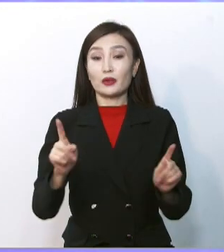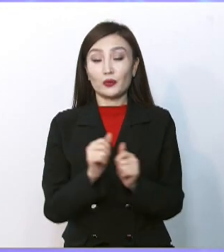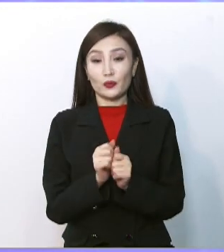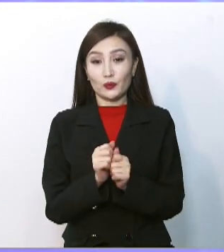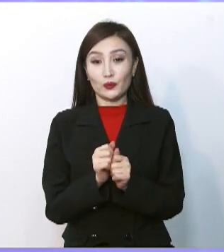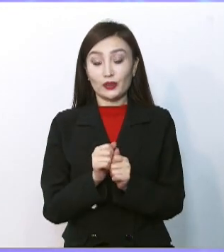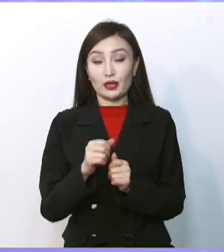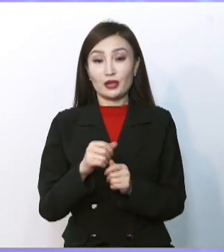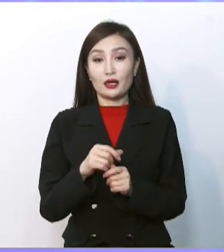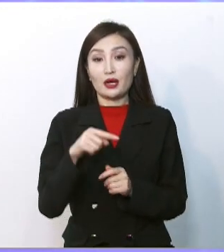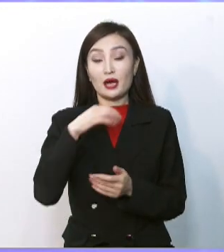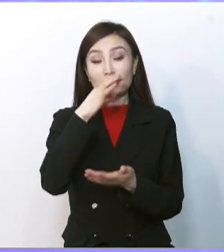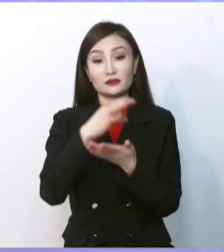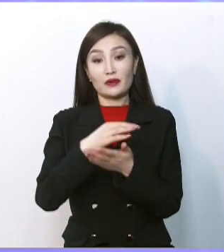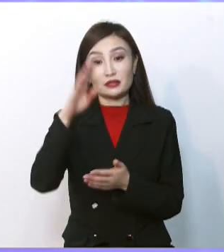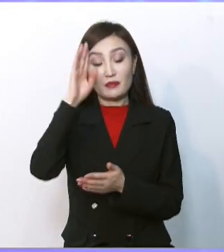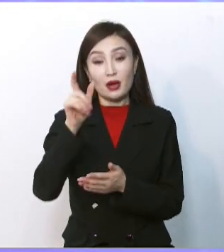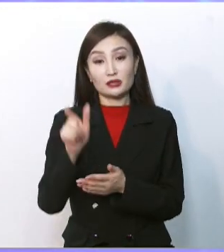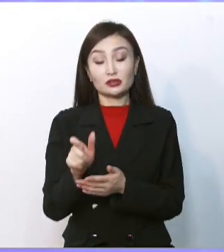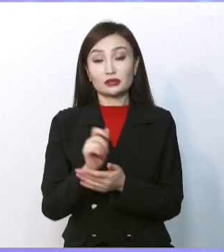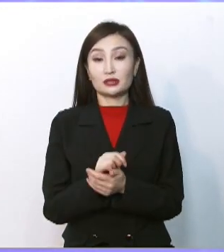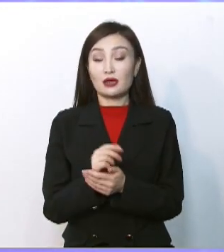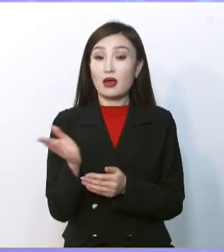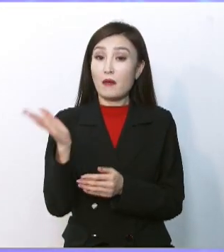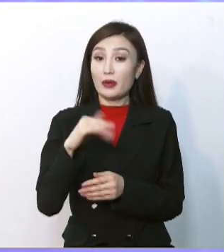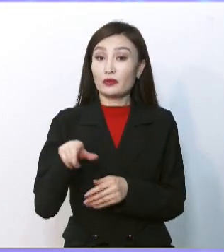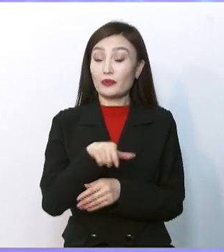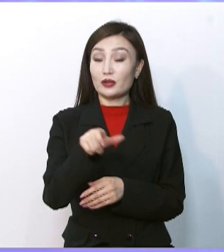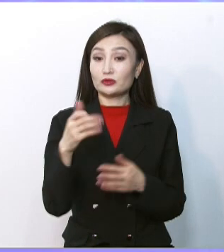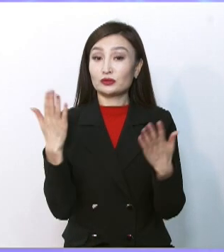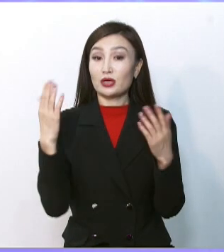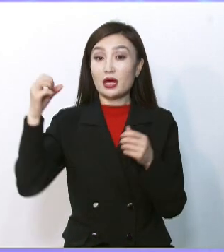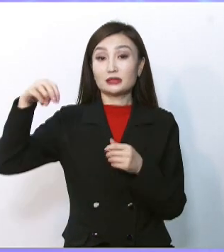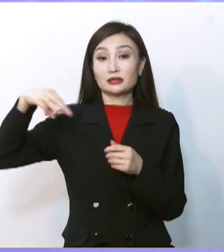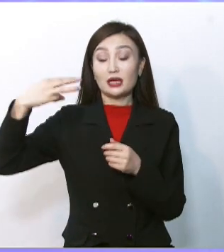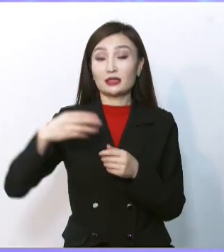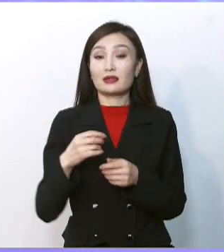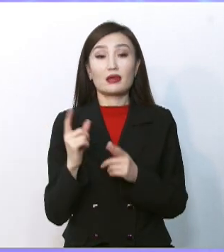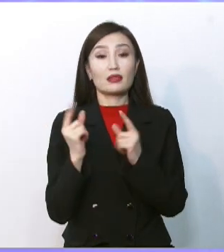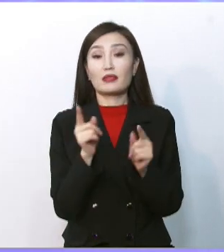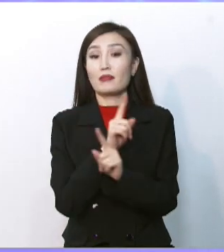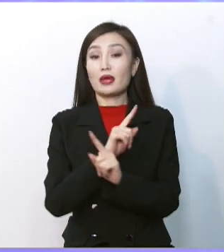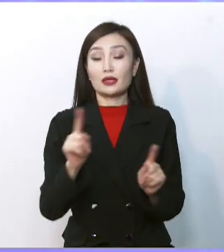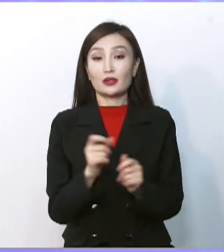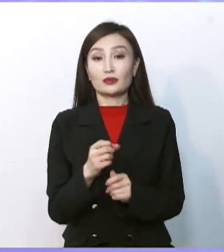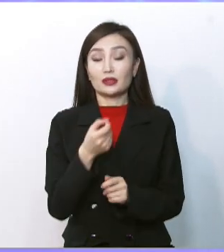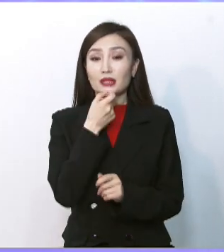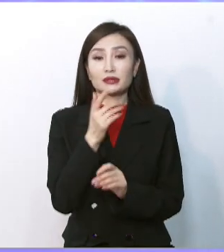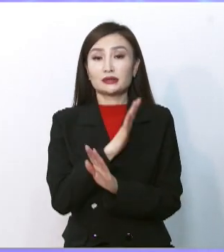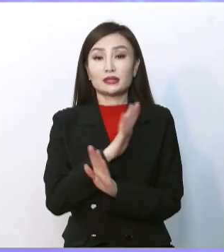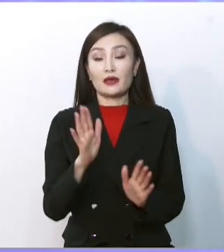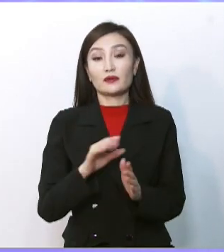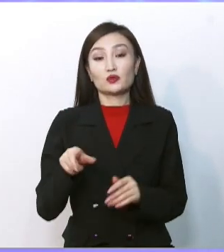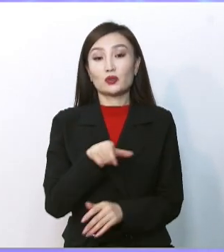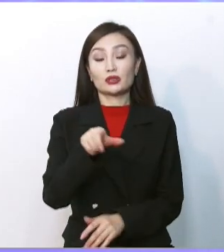скучный мальчишка. «Поехали на речку загорать», – зовет его мама. «Не поеду, ненавижу речку», –